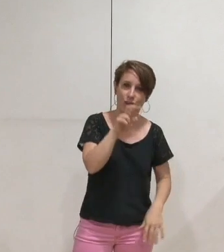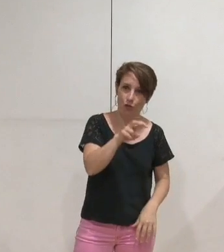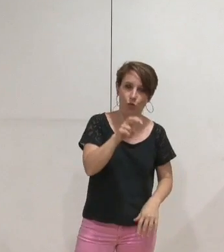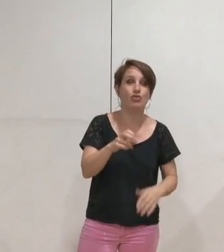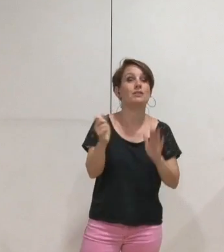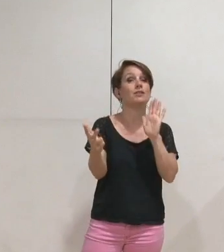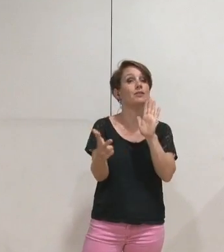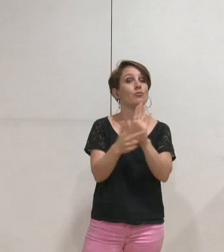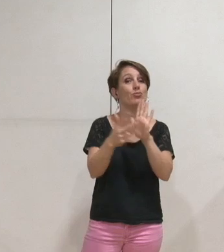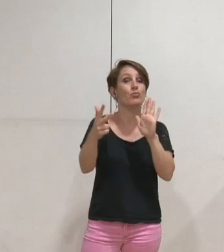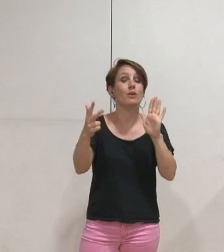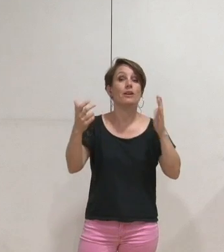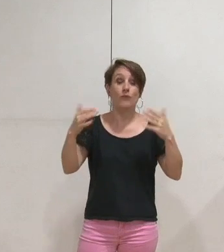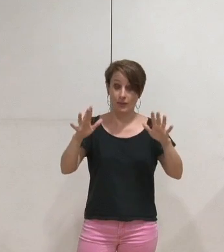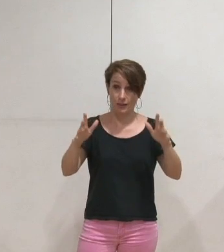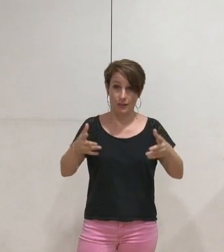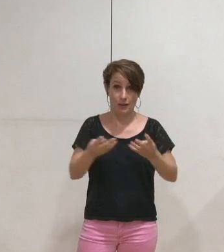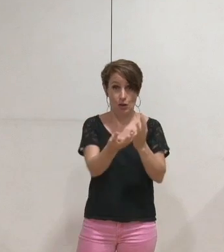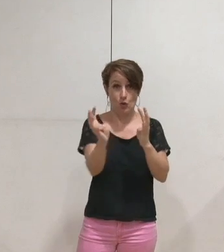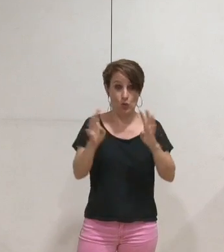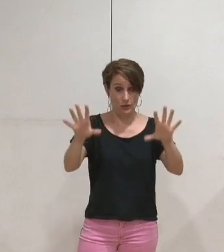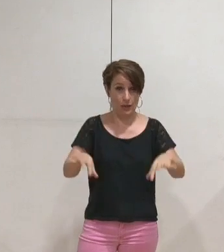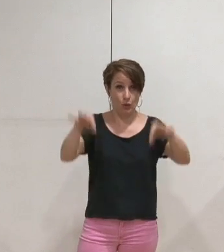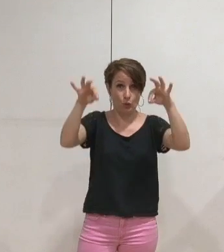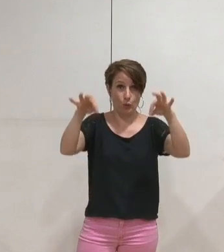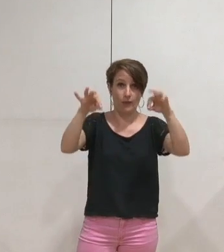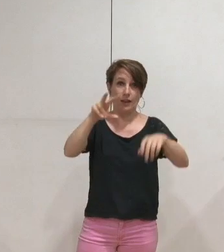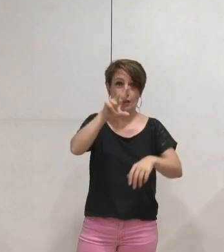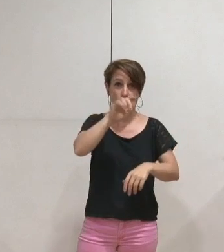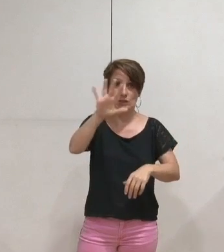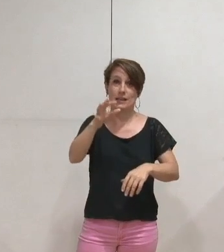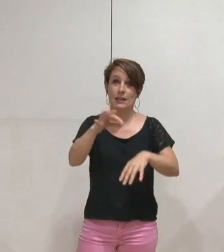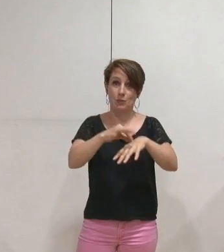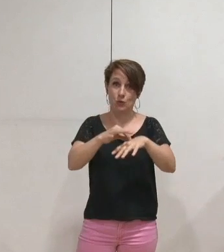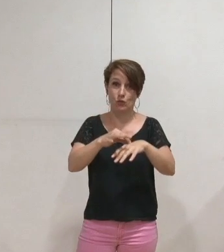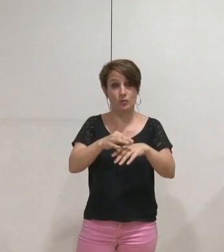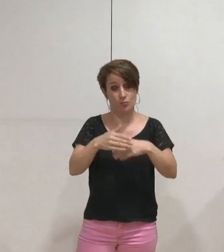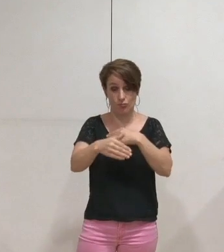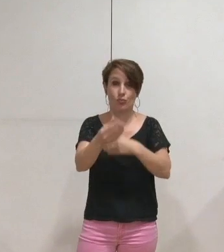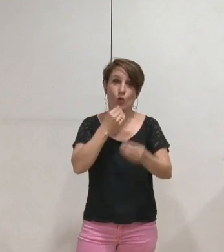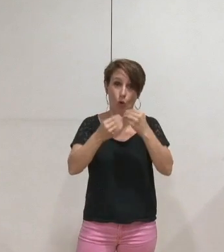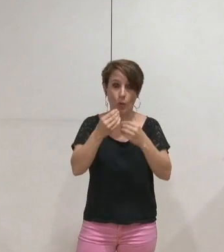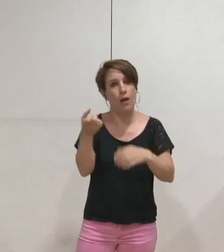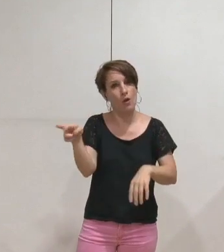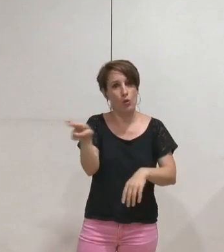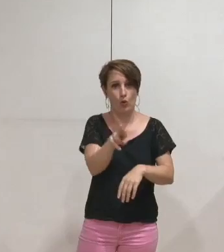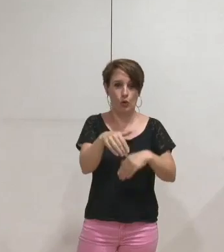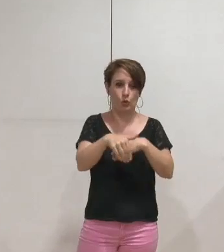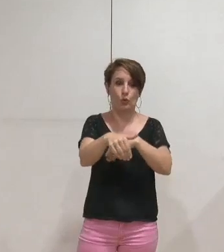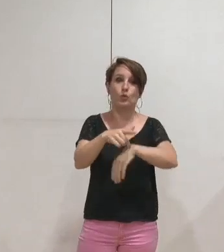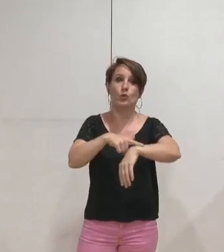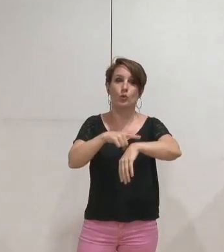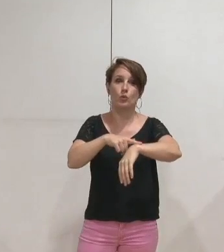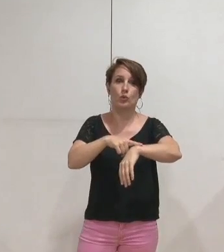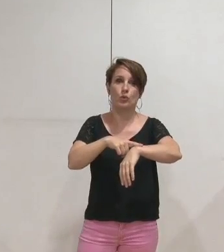délibération adopté je suspends le conseil pour 35 minutes le temps du repas et nous revenons donc à